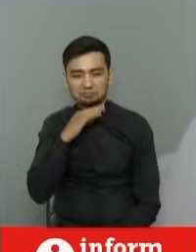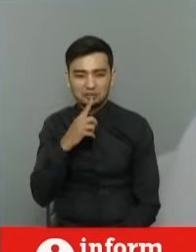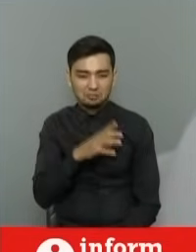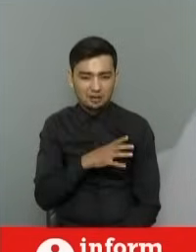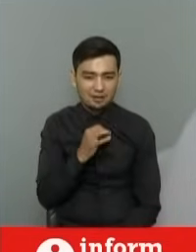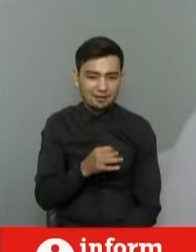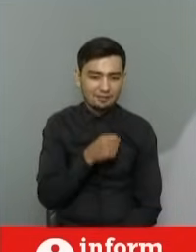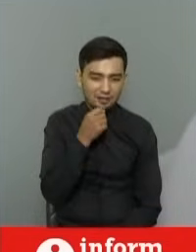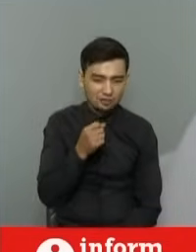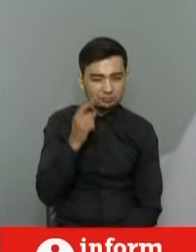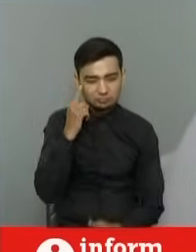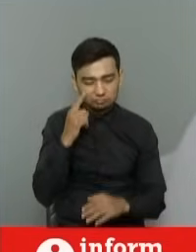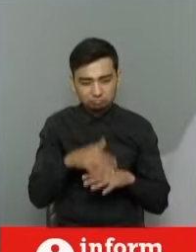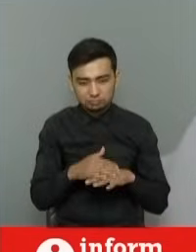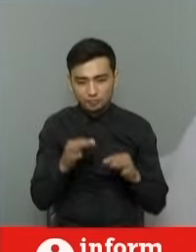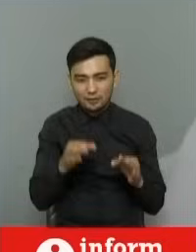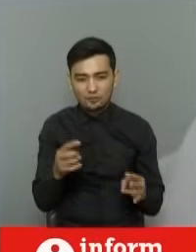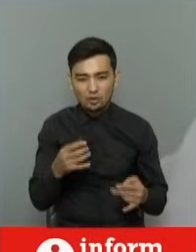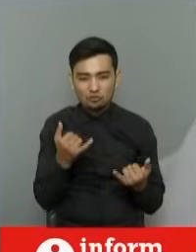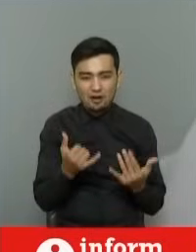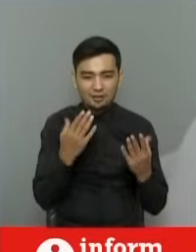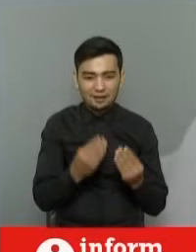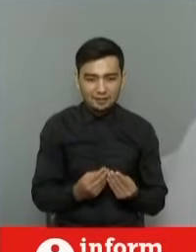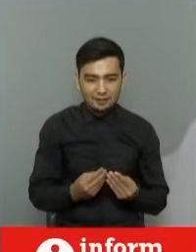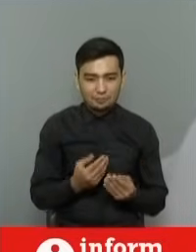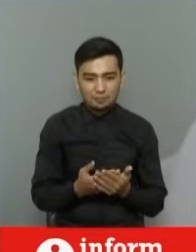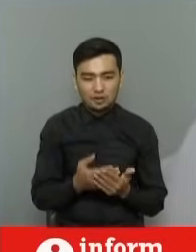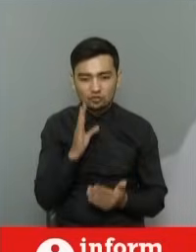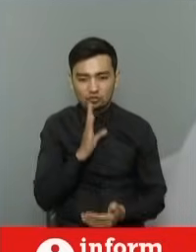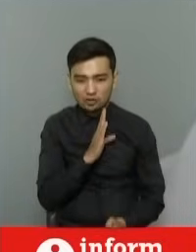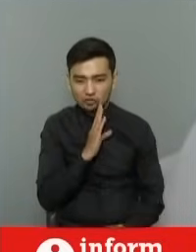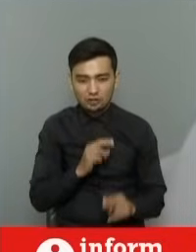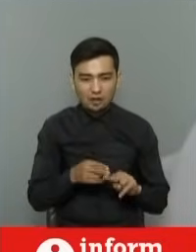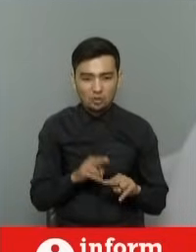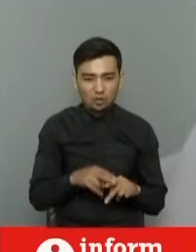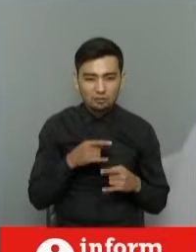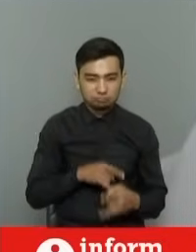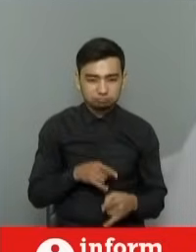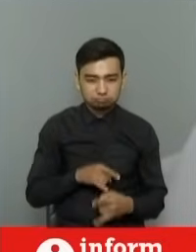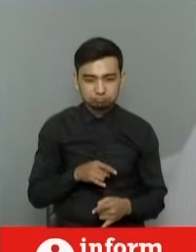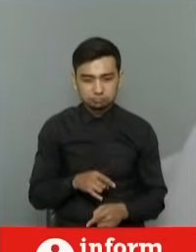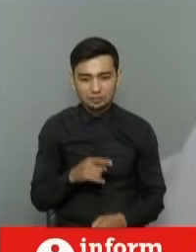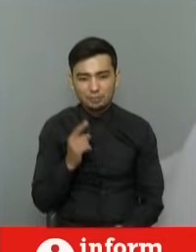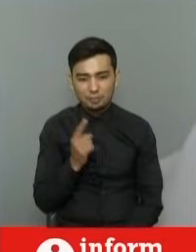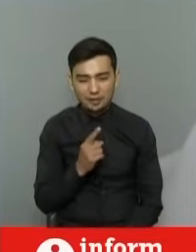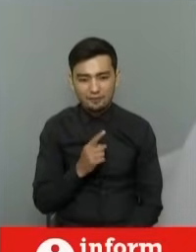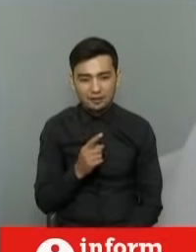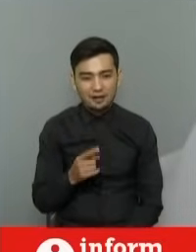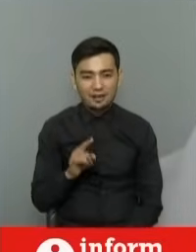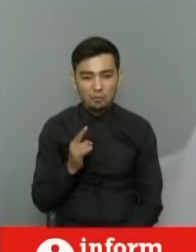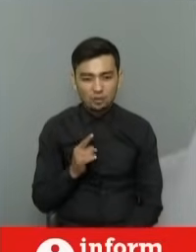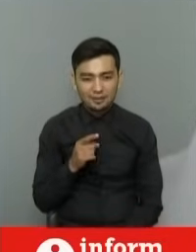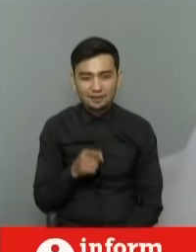Также мы должны учитывать, что на сегодняшний день женщины, которые рожают первого ребенка,